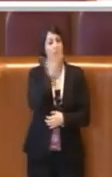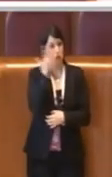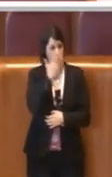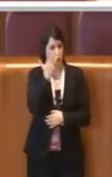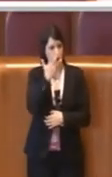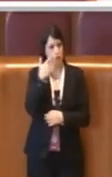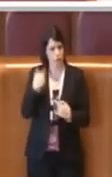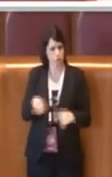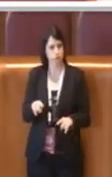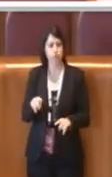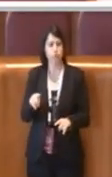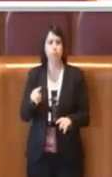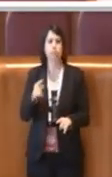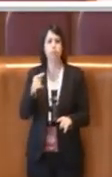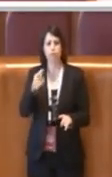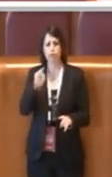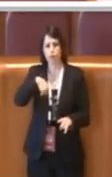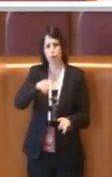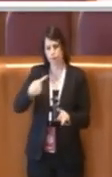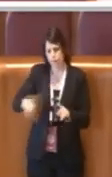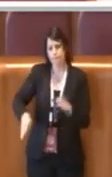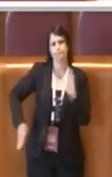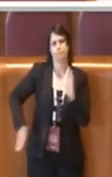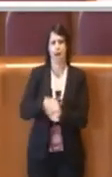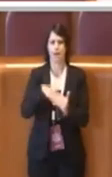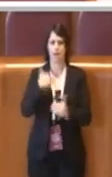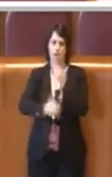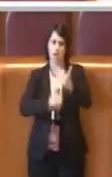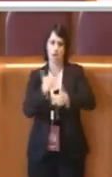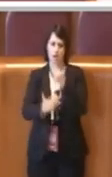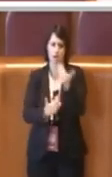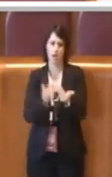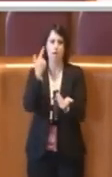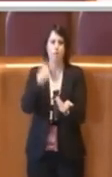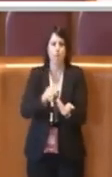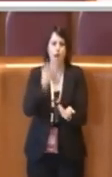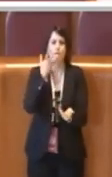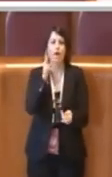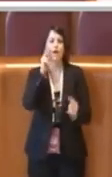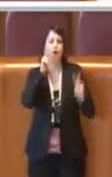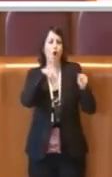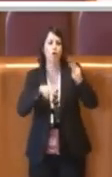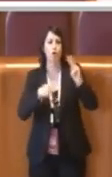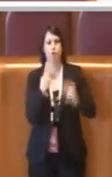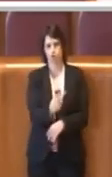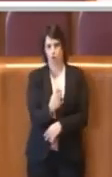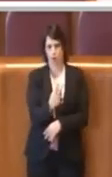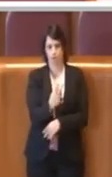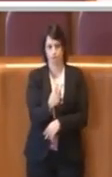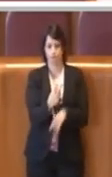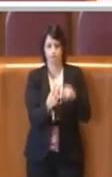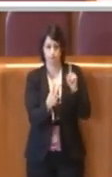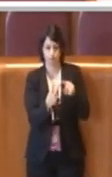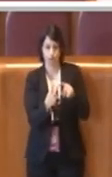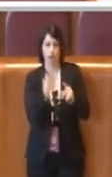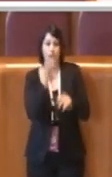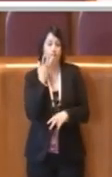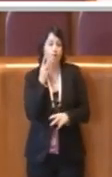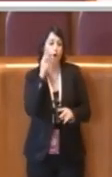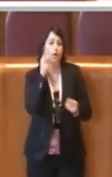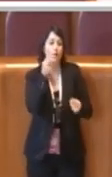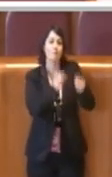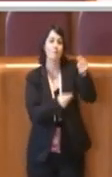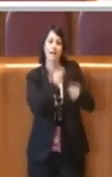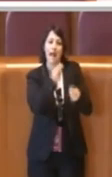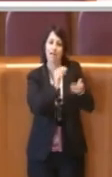istituire una commissione di vigilanza che ha un duplice ruolo quello di vigilare sui bilanci